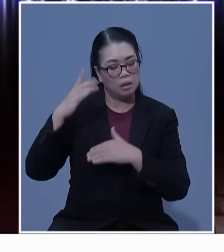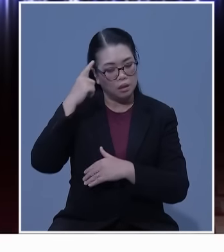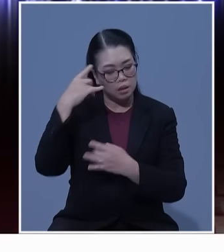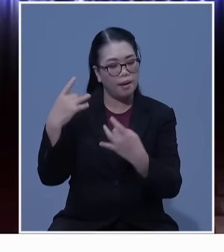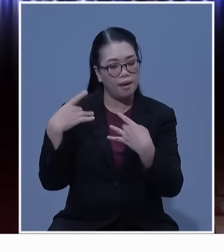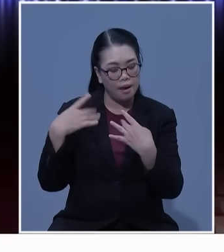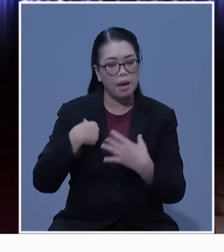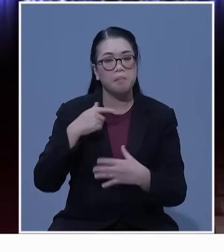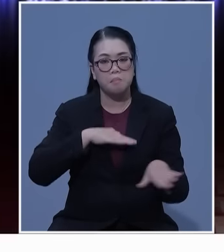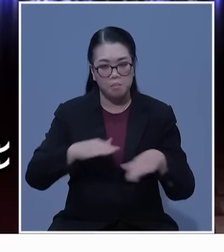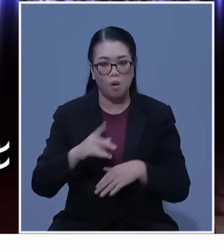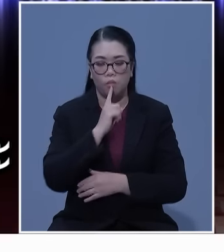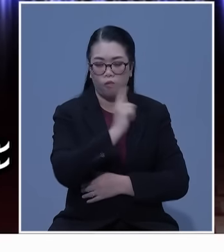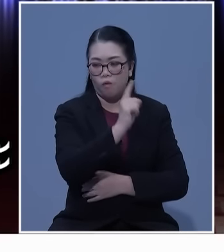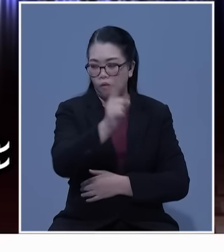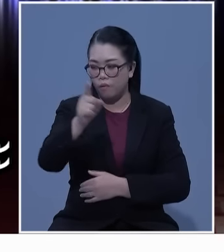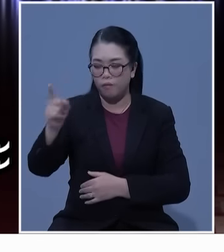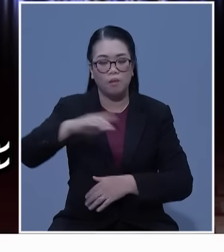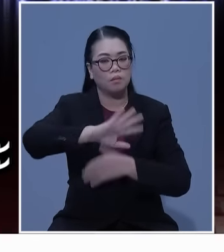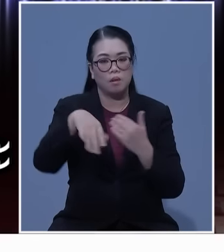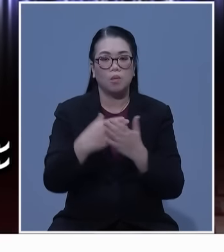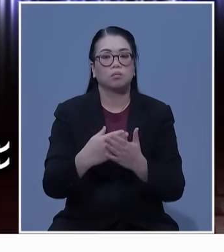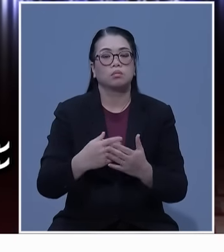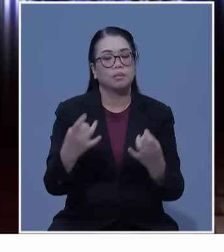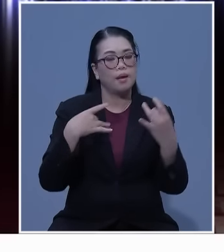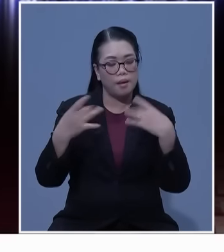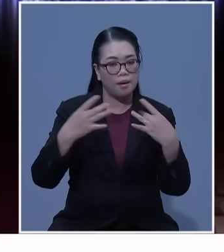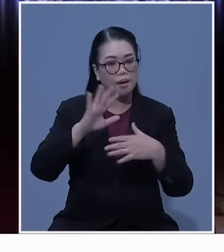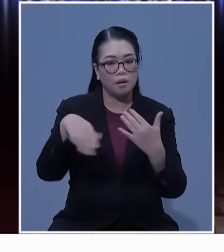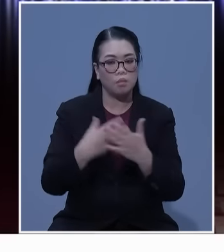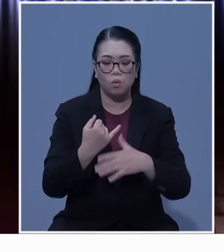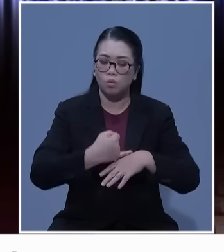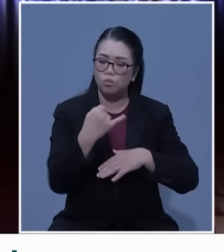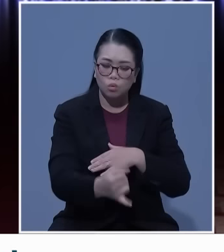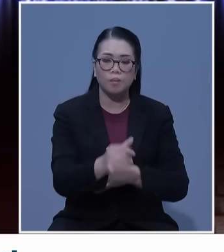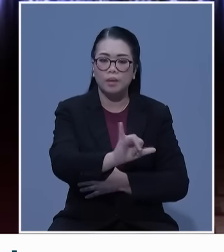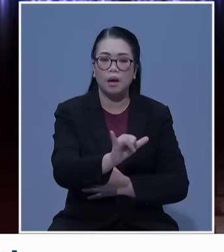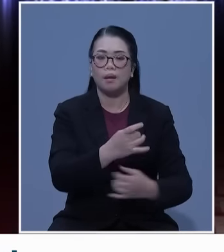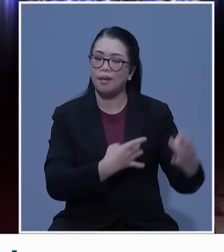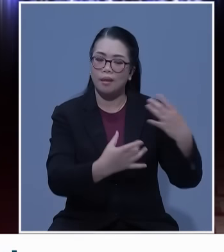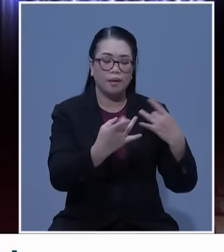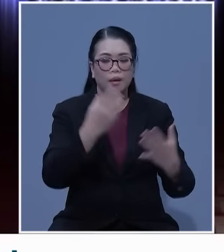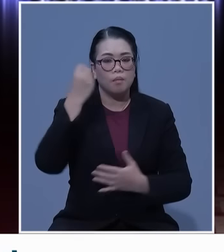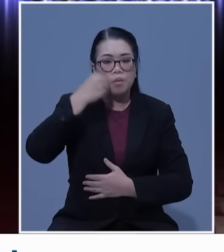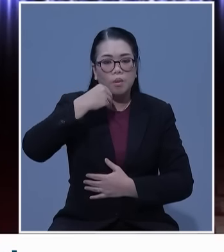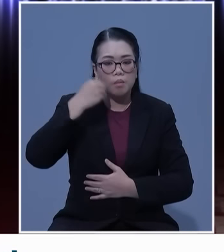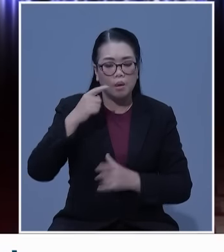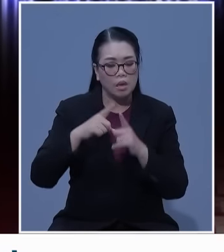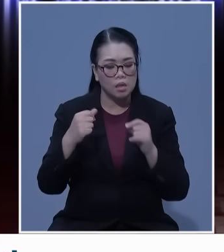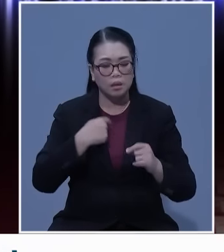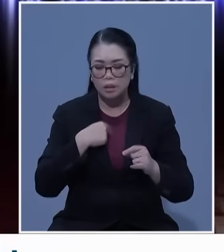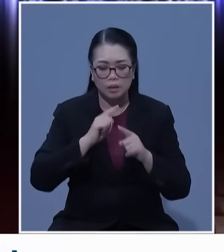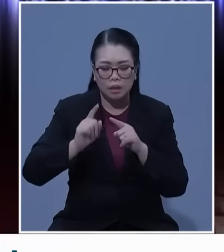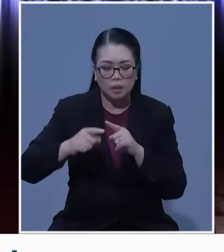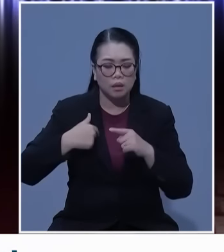แกล้งนะคะแล้วพร้อมจะดำเนินคดีกับคนที่กลั่นแกล้งดิฉันด้วยอือนะฮะแล้วก็ไม่จบซักทีเรื่องราวของคดีดิฉันต่างๆดิฉัน